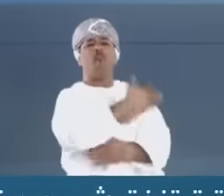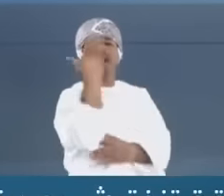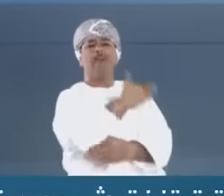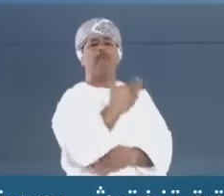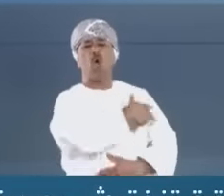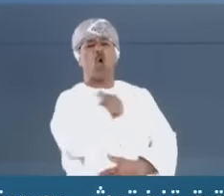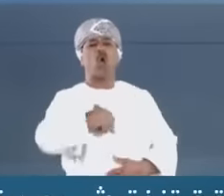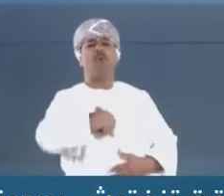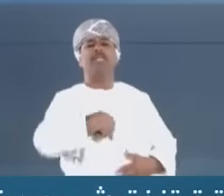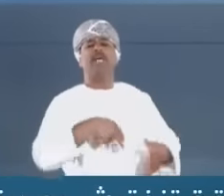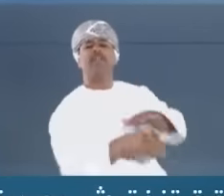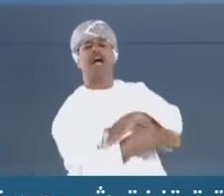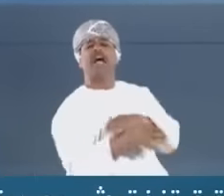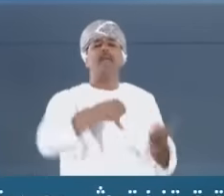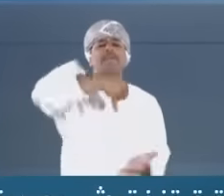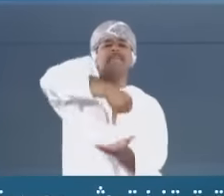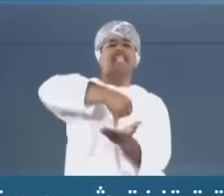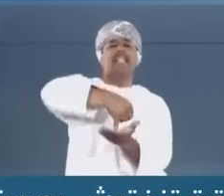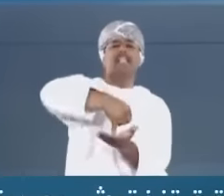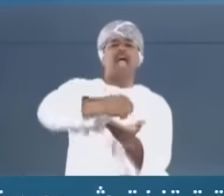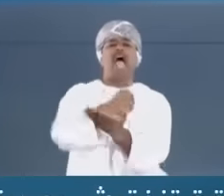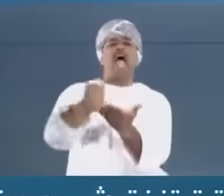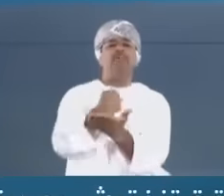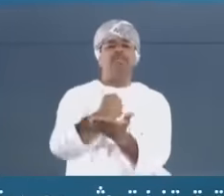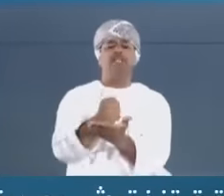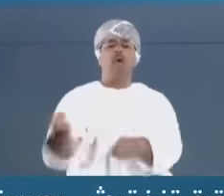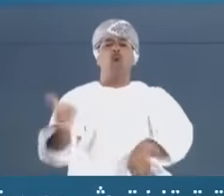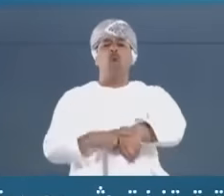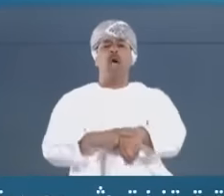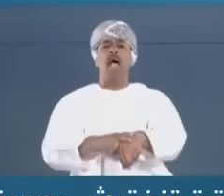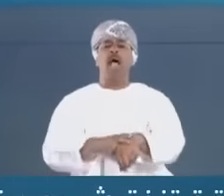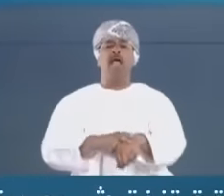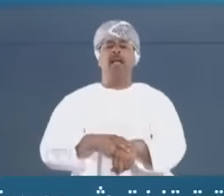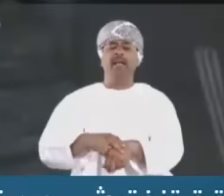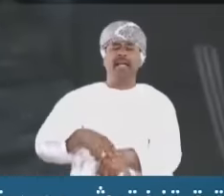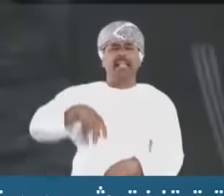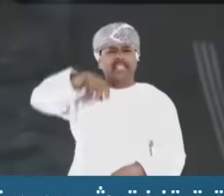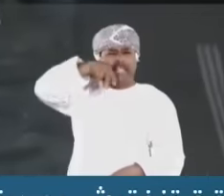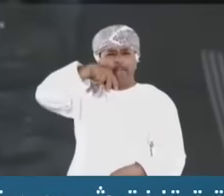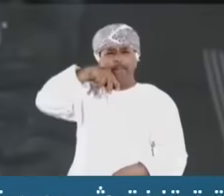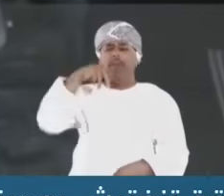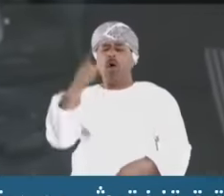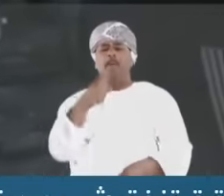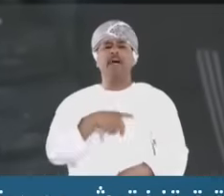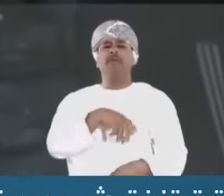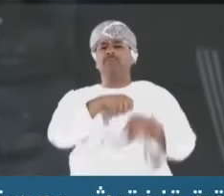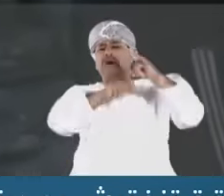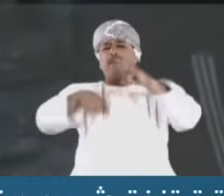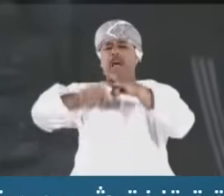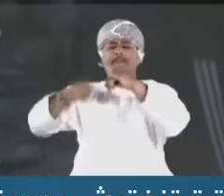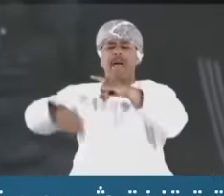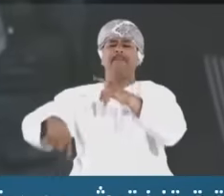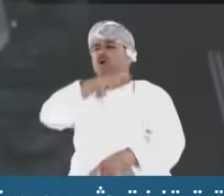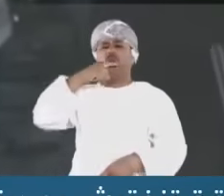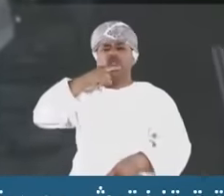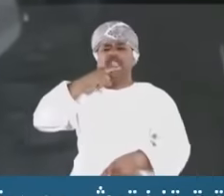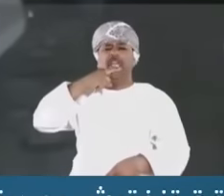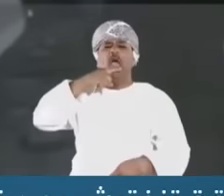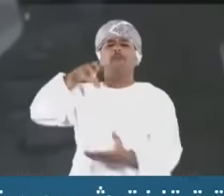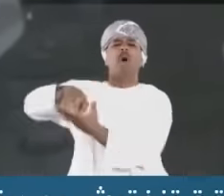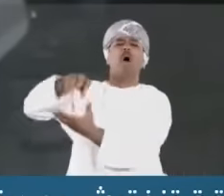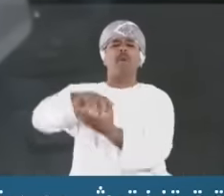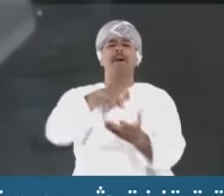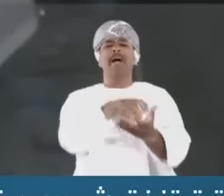حكومية بمدينة حمص. وفي ريف حلب قتل 13 شخصا بقصف للطيران الحربي الروسي على